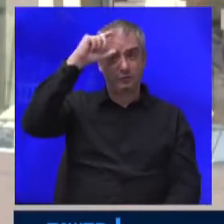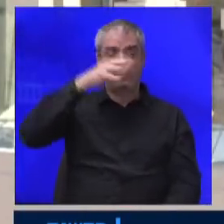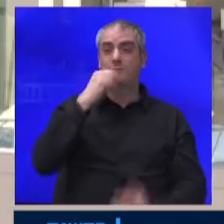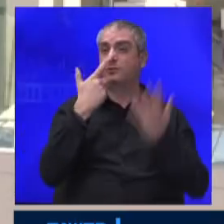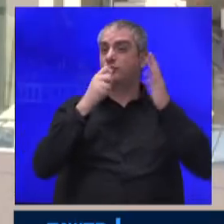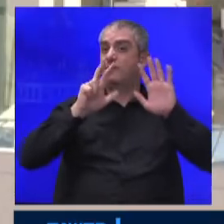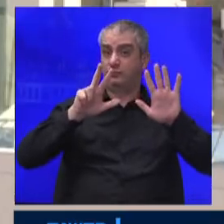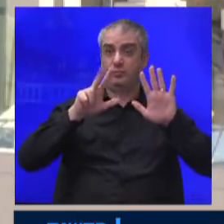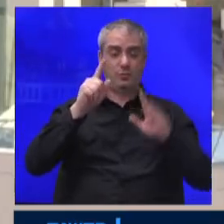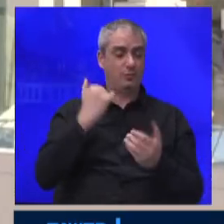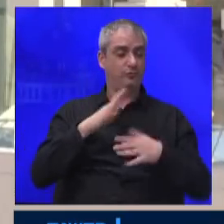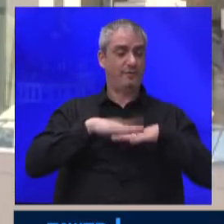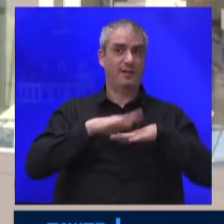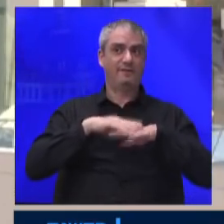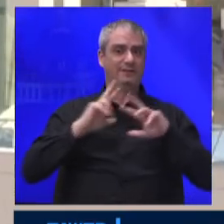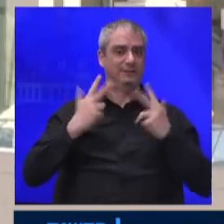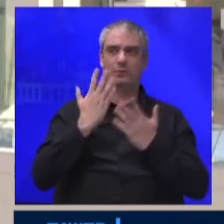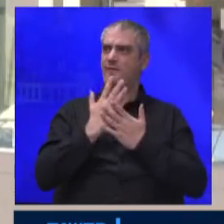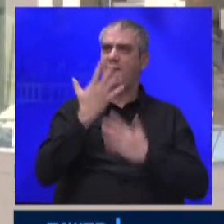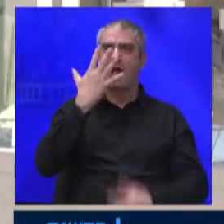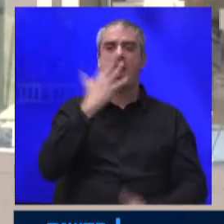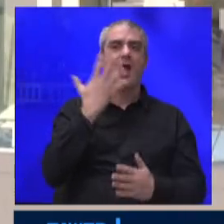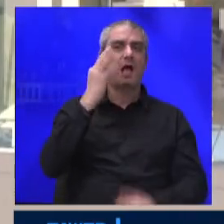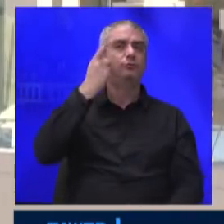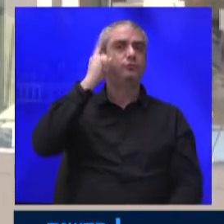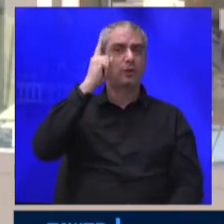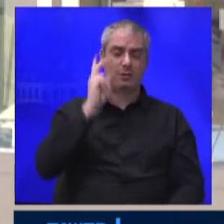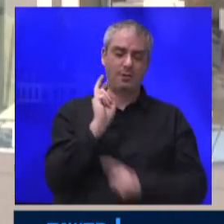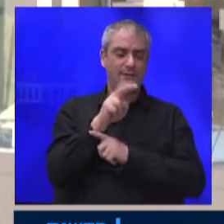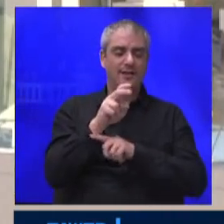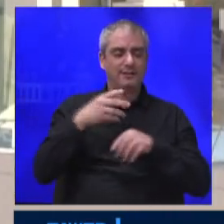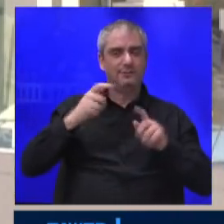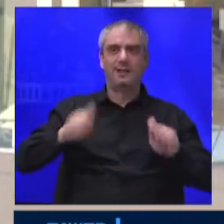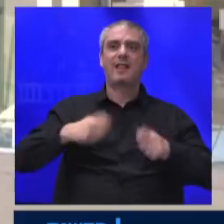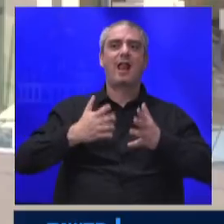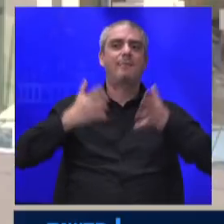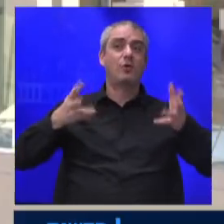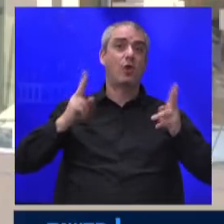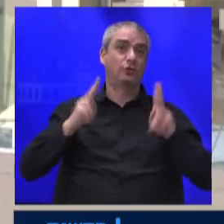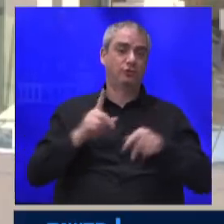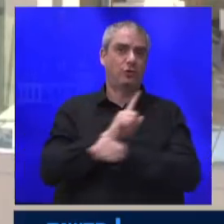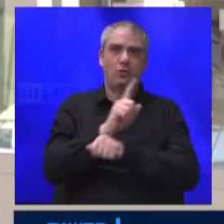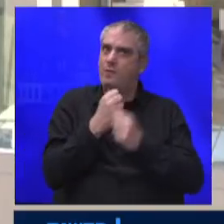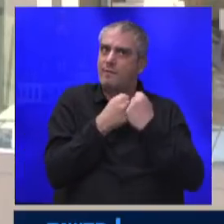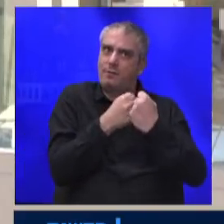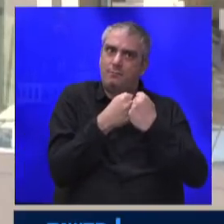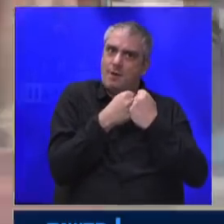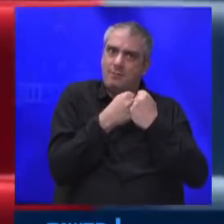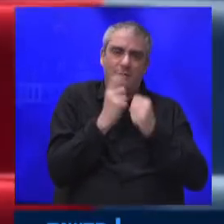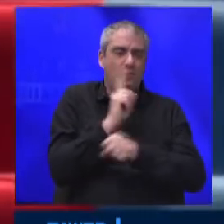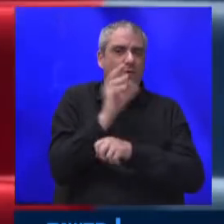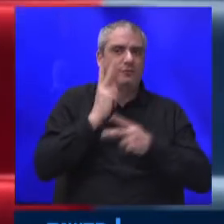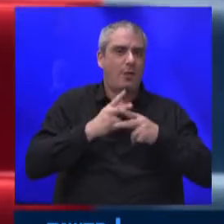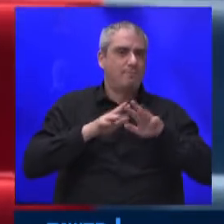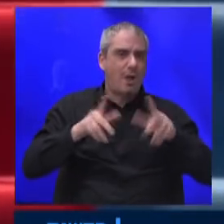78, שמכהן במשרות ציבוריות כמעט חמישה עשורים, נכנס עכשיו לנעליים הכי גדולות שיש, בתקופה מאתגרת, תקופה של מגפה,